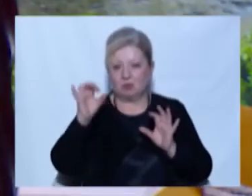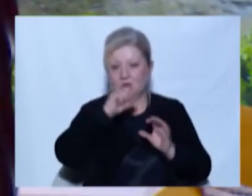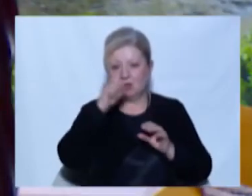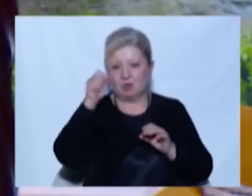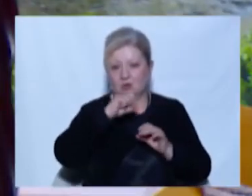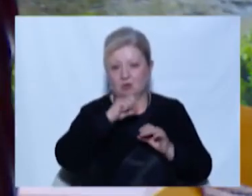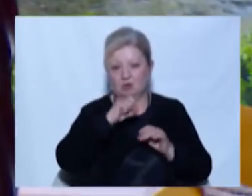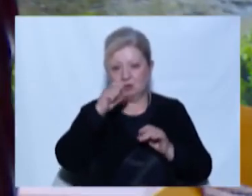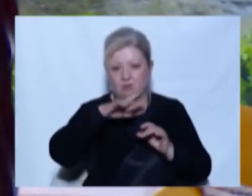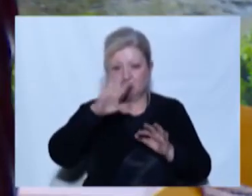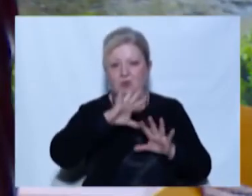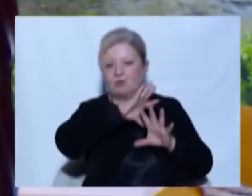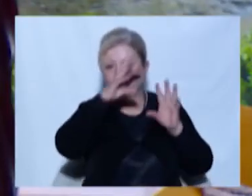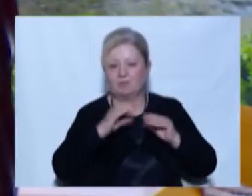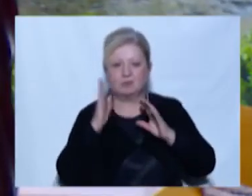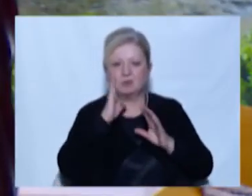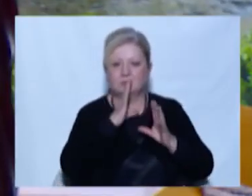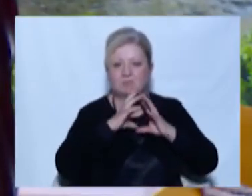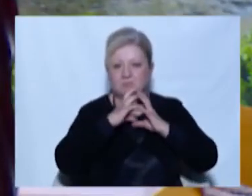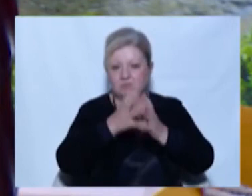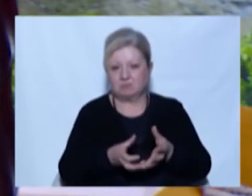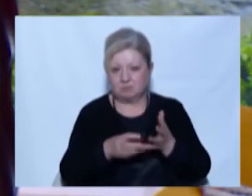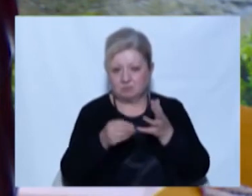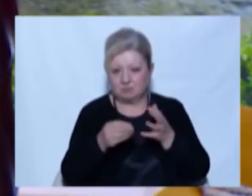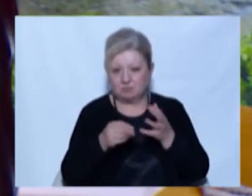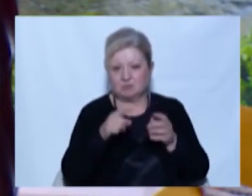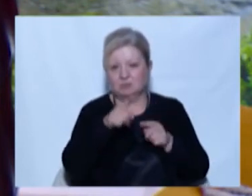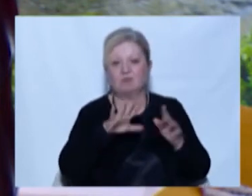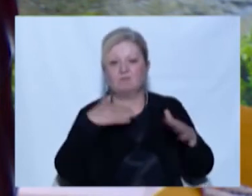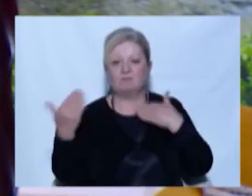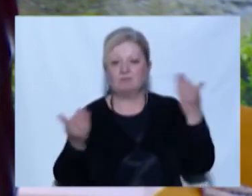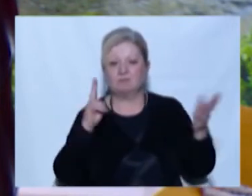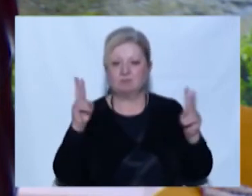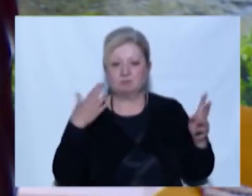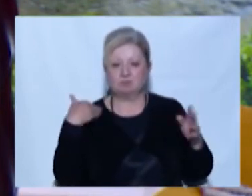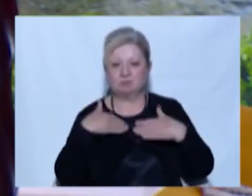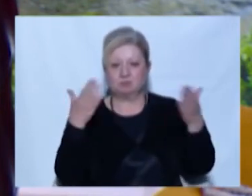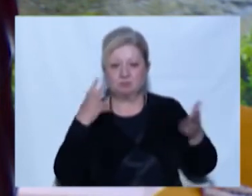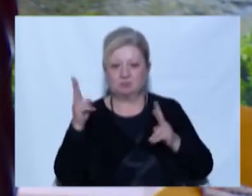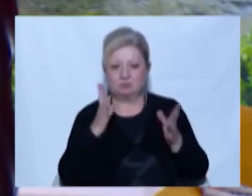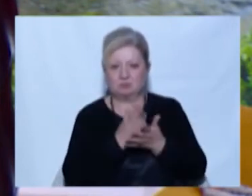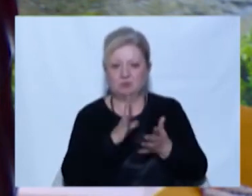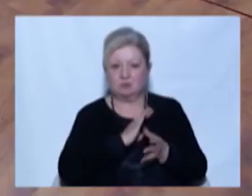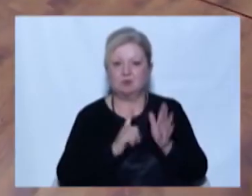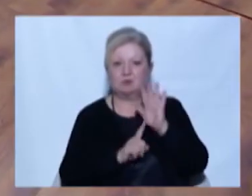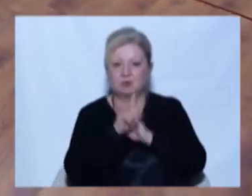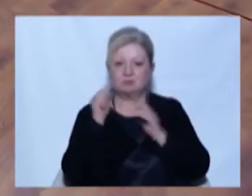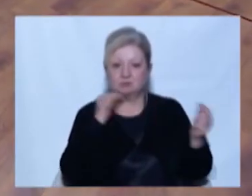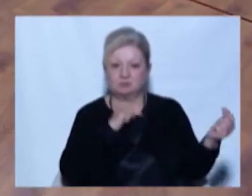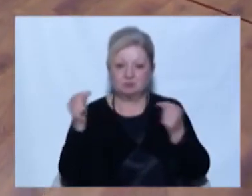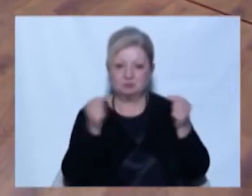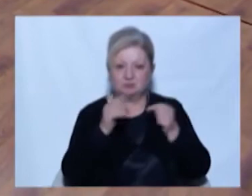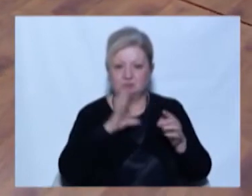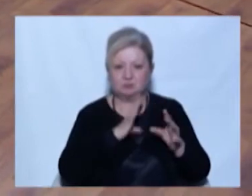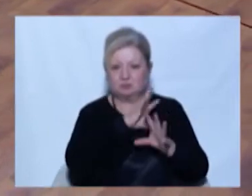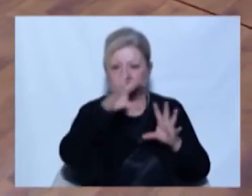მაშინდელ დედამიწაზე განიხილებოდა იმ კონტექსტში, ვინ ვის მხარეს იყო. Დაიწყო დაპირისპირება, რომელმაც მოიცვა მთელი